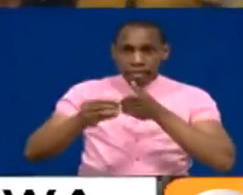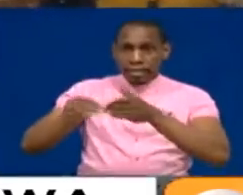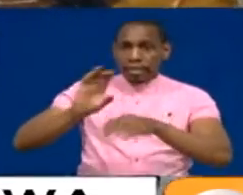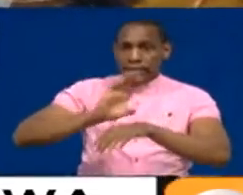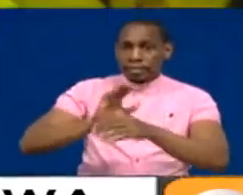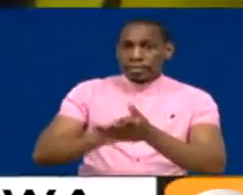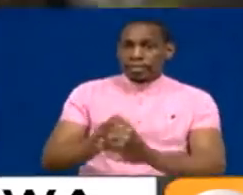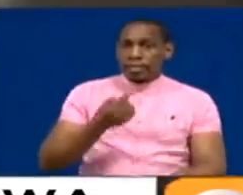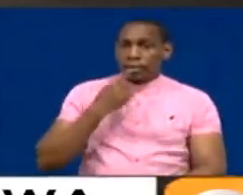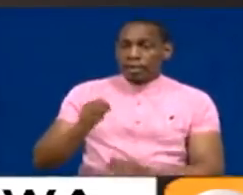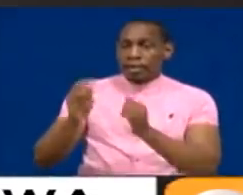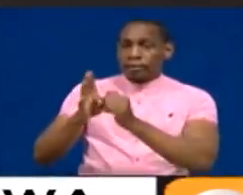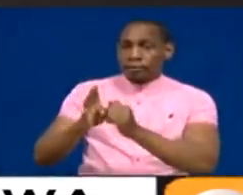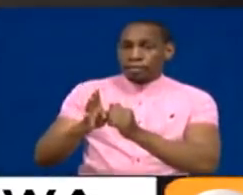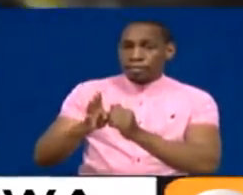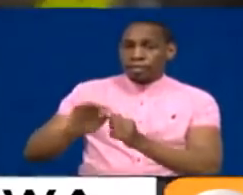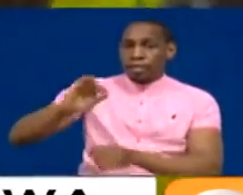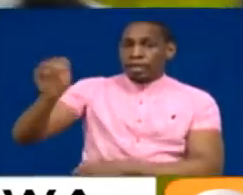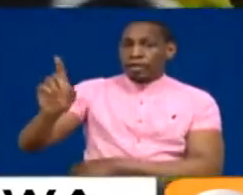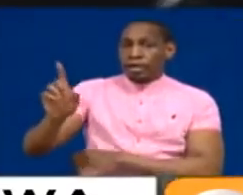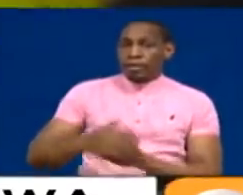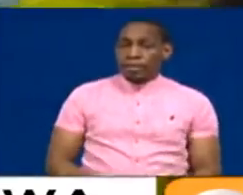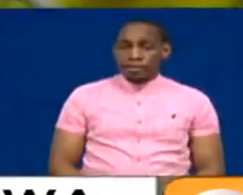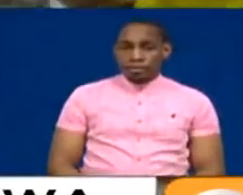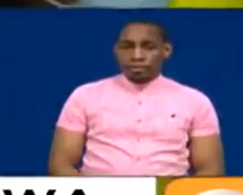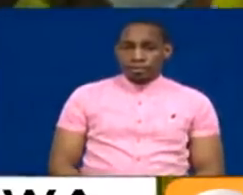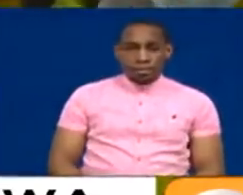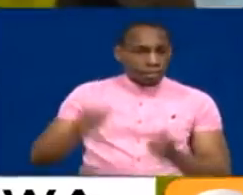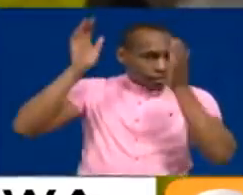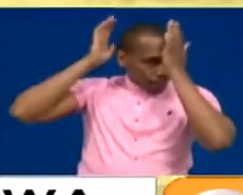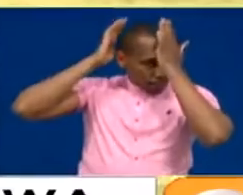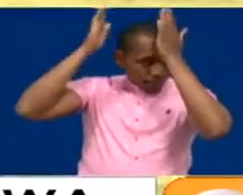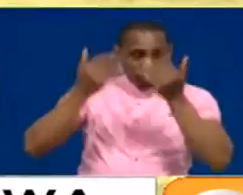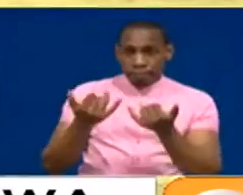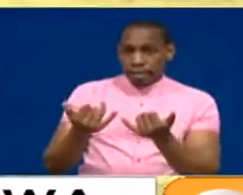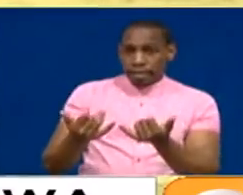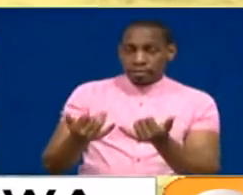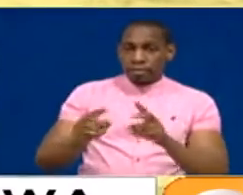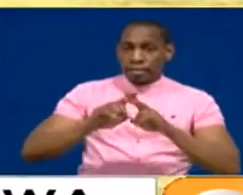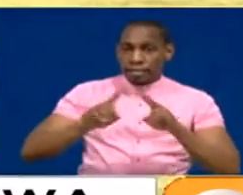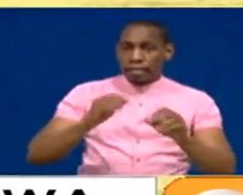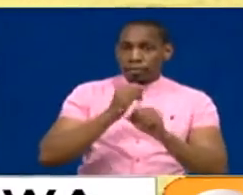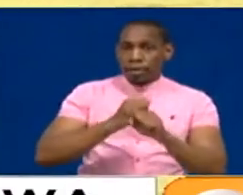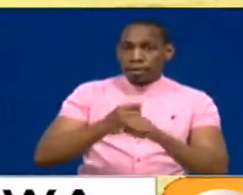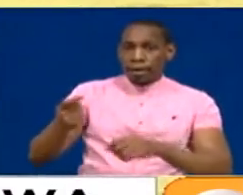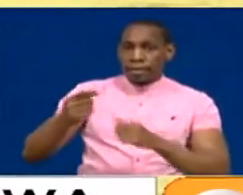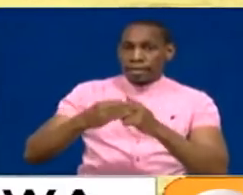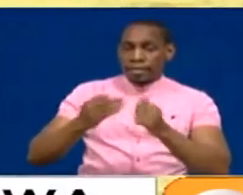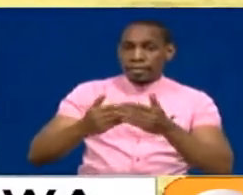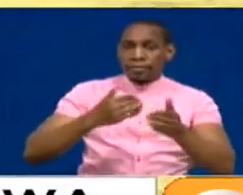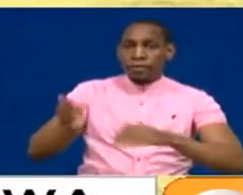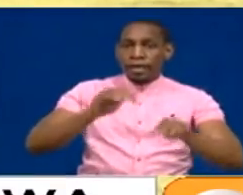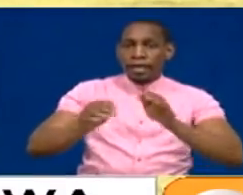parokia 114 katika jimbo la Nairobi. Wa askofu mkuu Philip Anyolo unang'oa nanga miezi minane